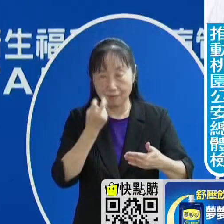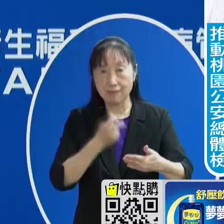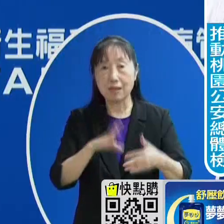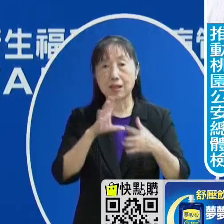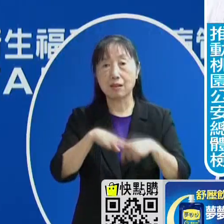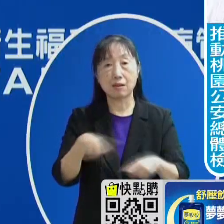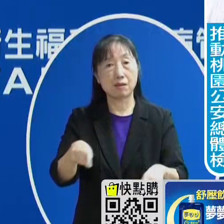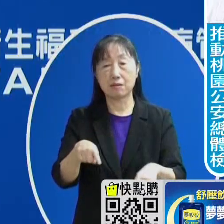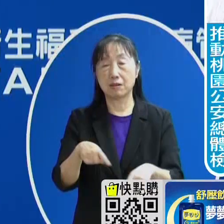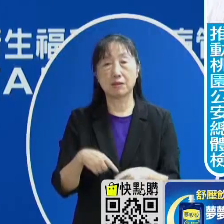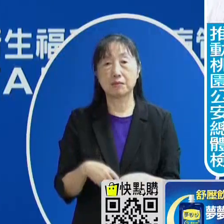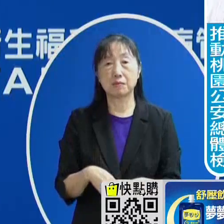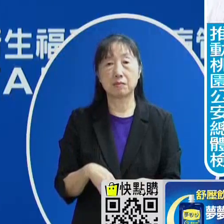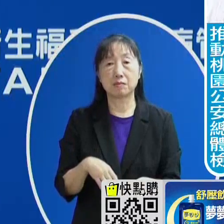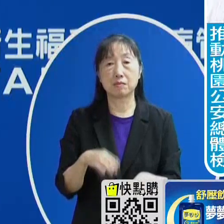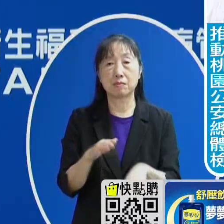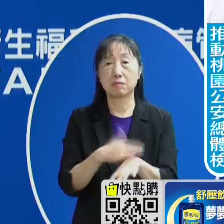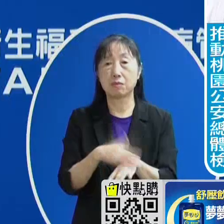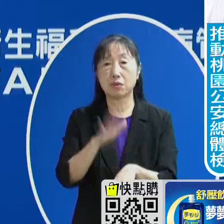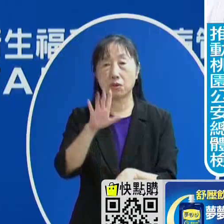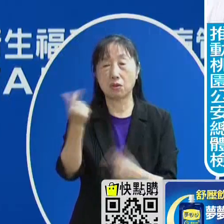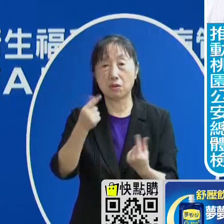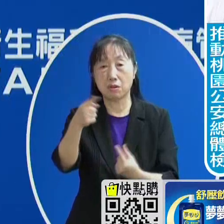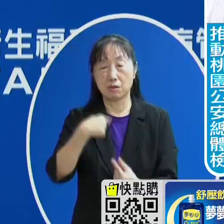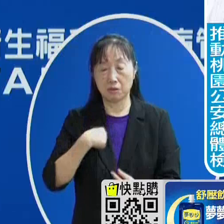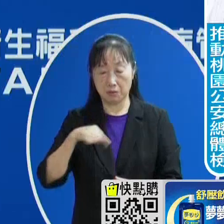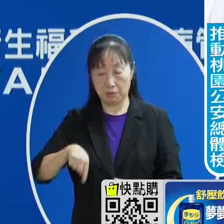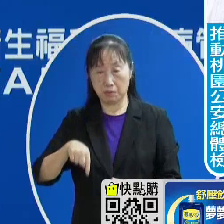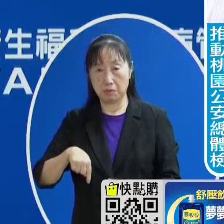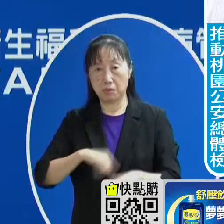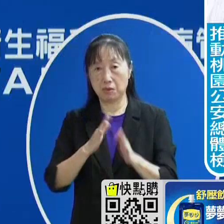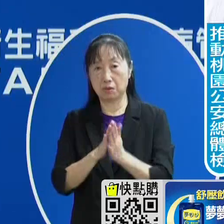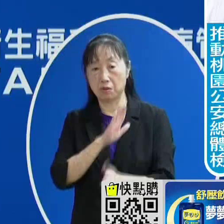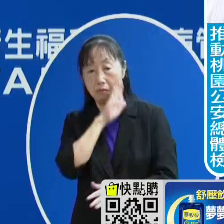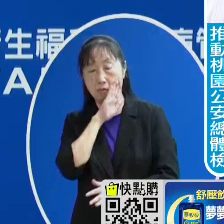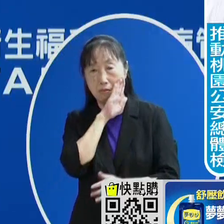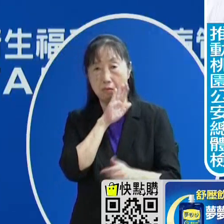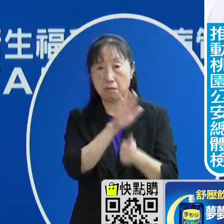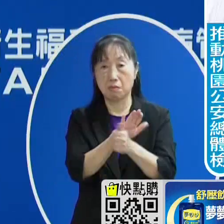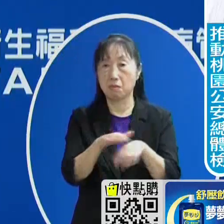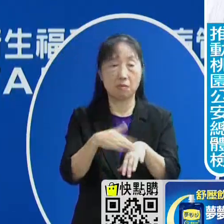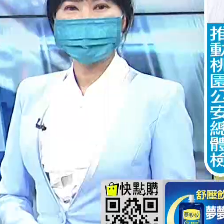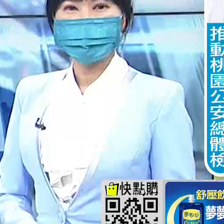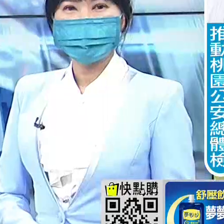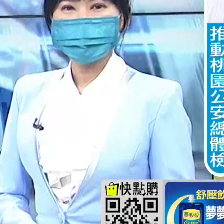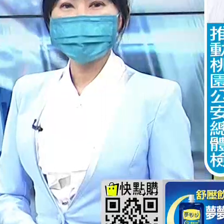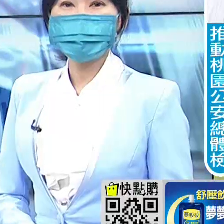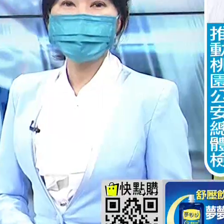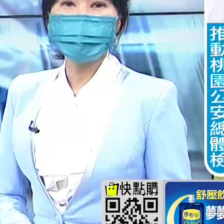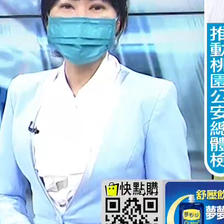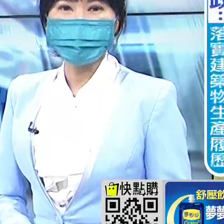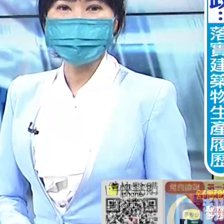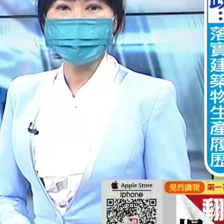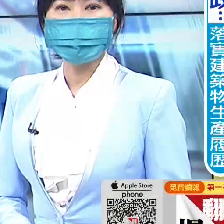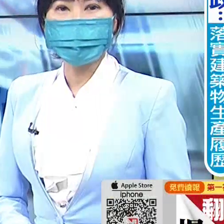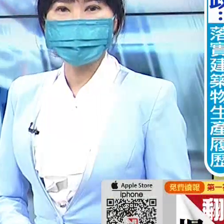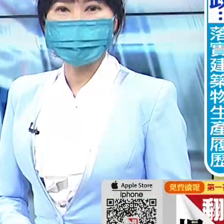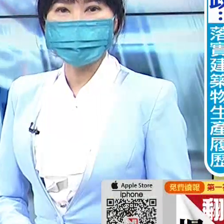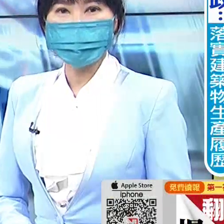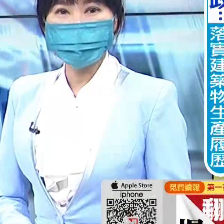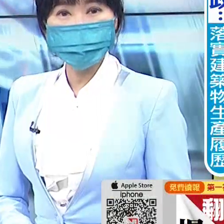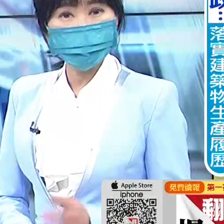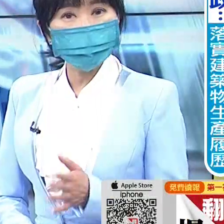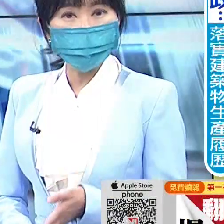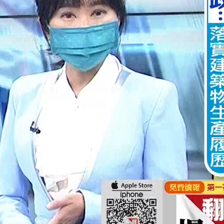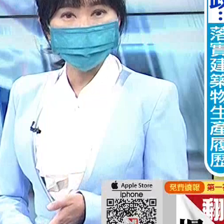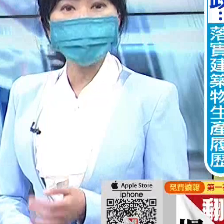有任何一个所谓的疾管署来做这个月球代跑的一个问题。 11月26号举行九合一大选，